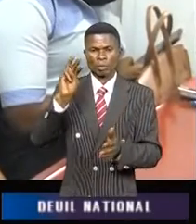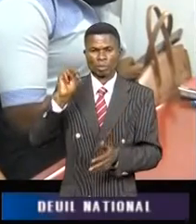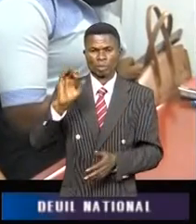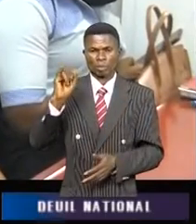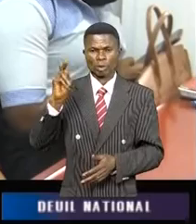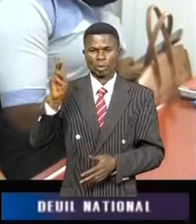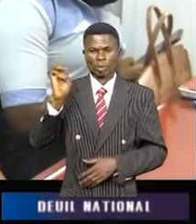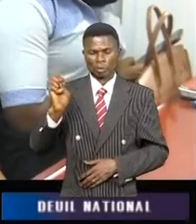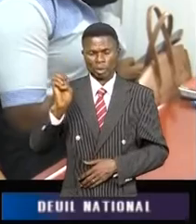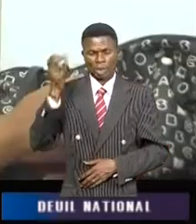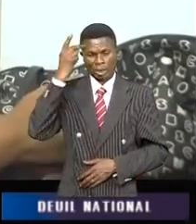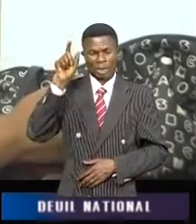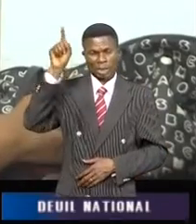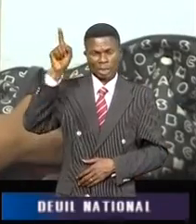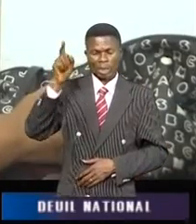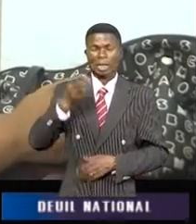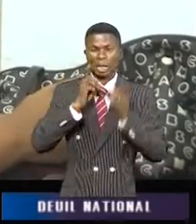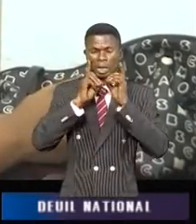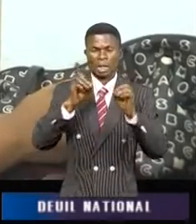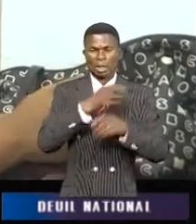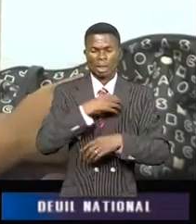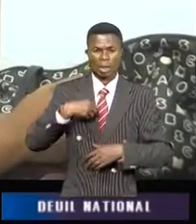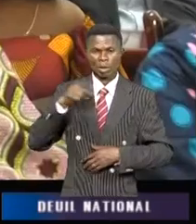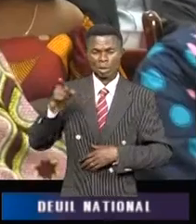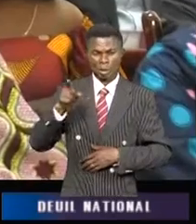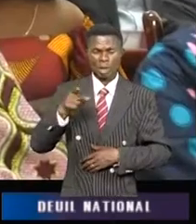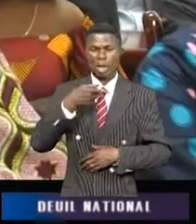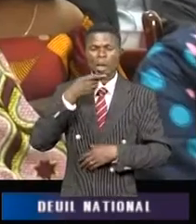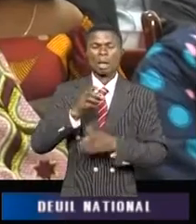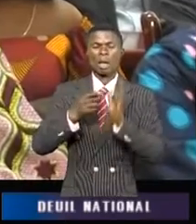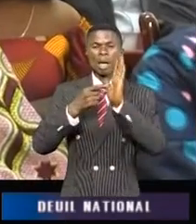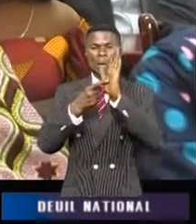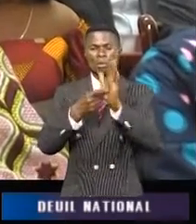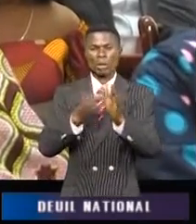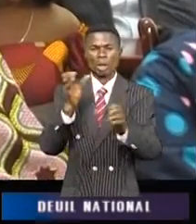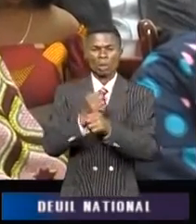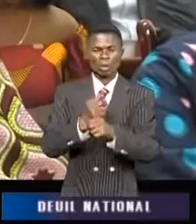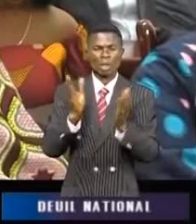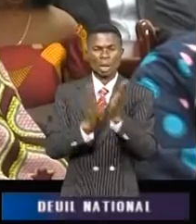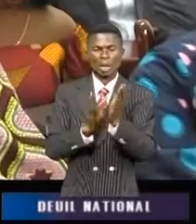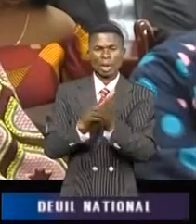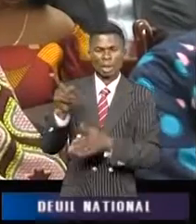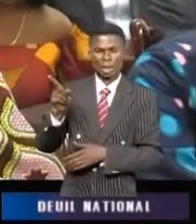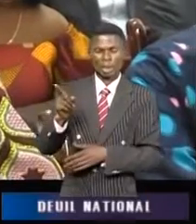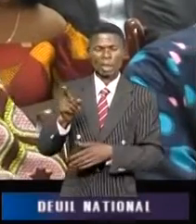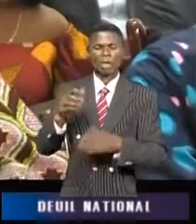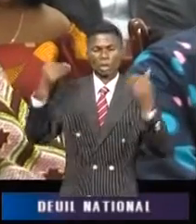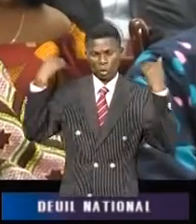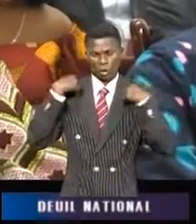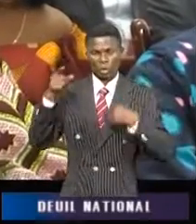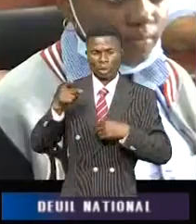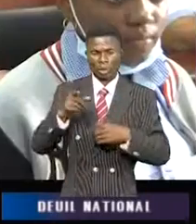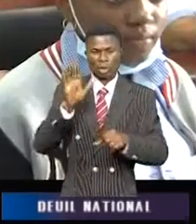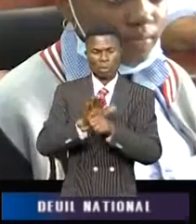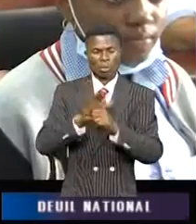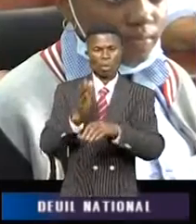à Kinshasa-Ngaliema. Dans son intervention, Madame Seya a fait une brève présentation de l'institution éducative qu'elle gère, laquelle a fait énormément